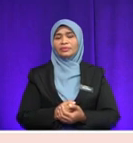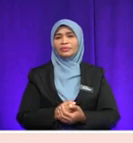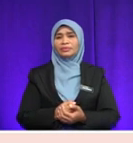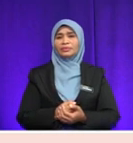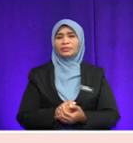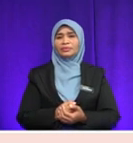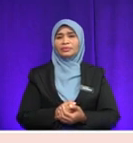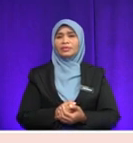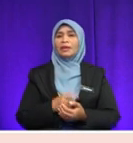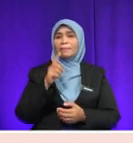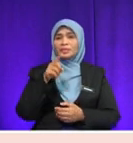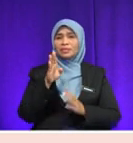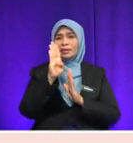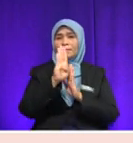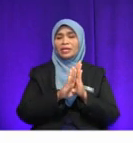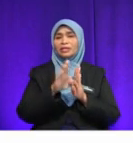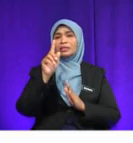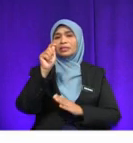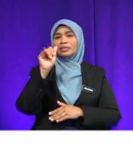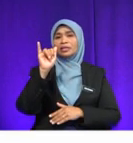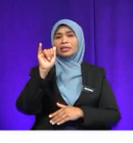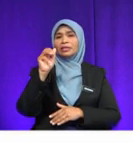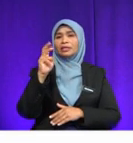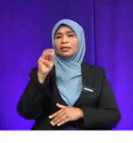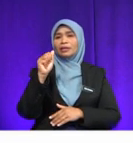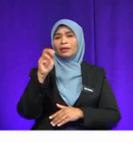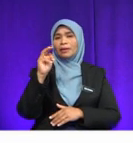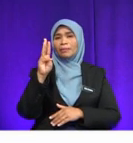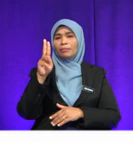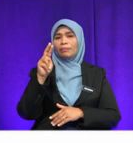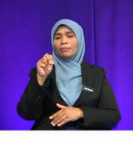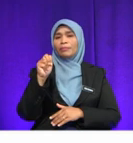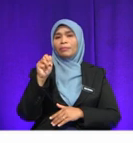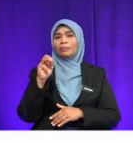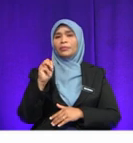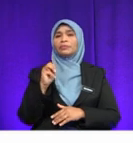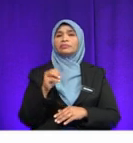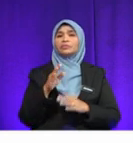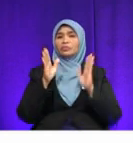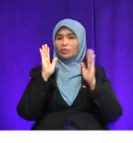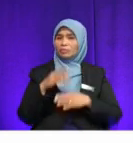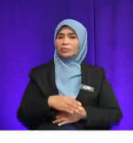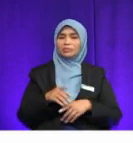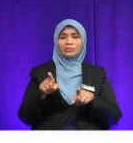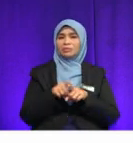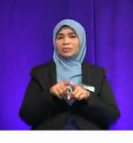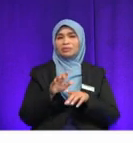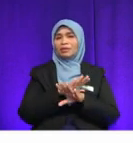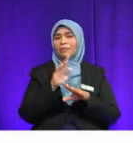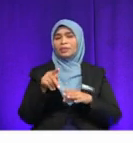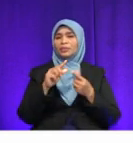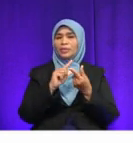cintanya mesti bertayamum dan menunaikan salat Oke jadi salatnya juga tak perlu di Qada